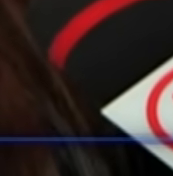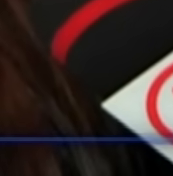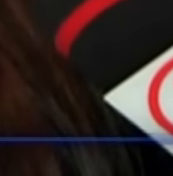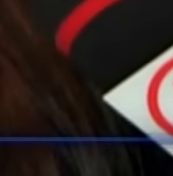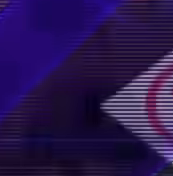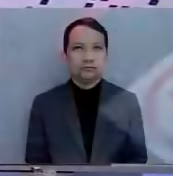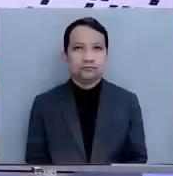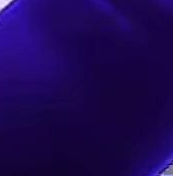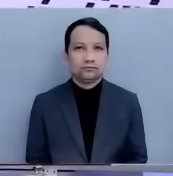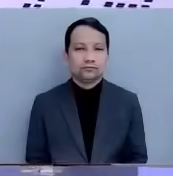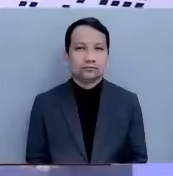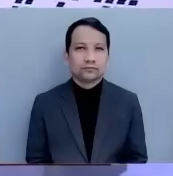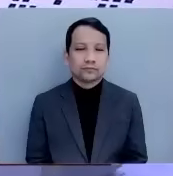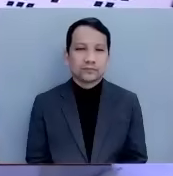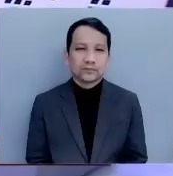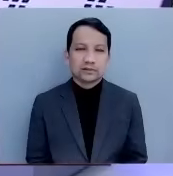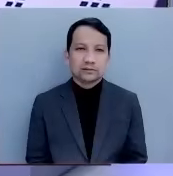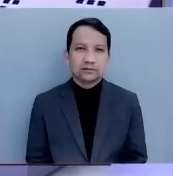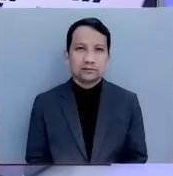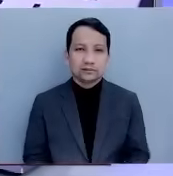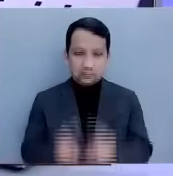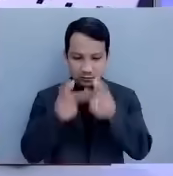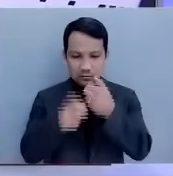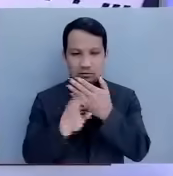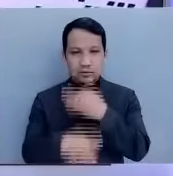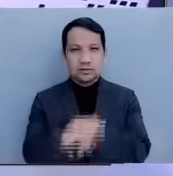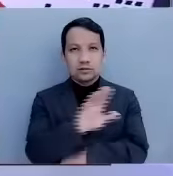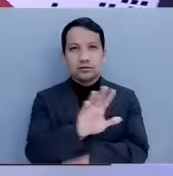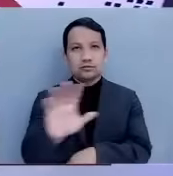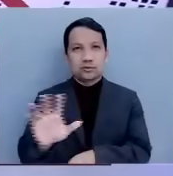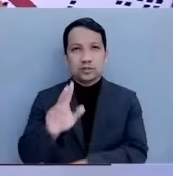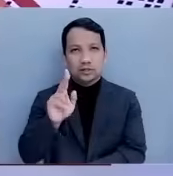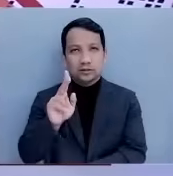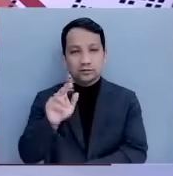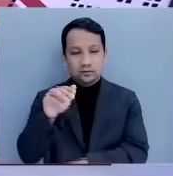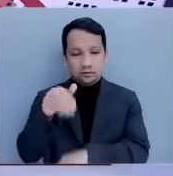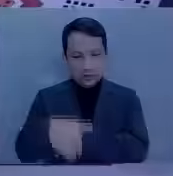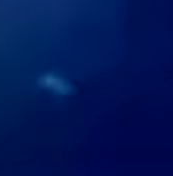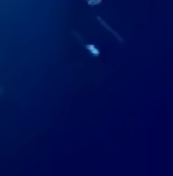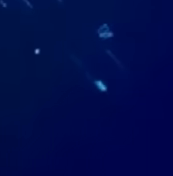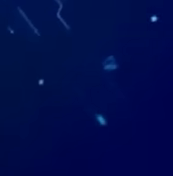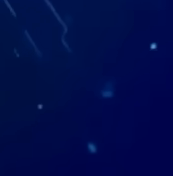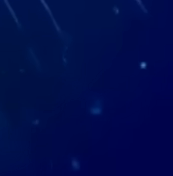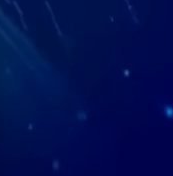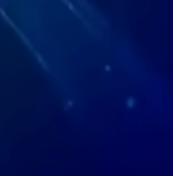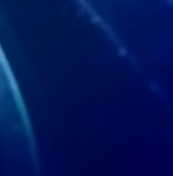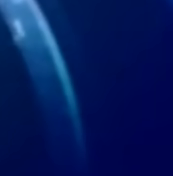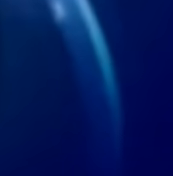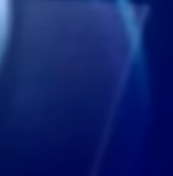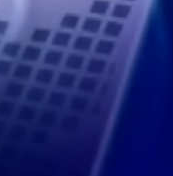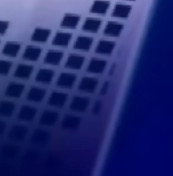Concepcion. Tutok lang mga kapatid dito sa Frontline Tonight.